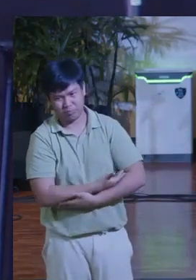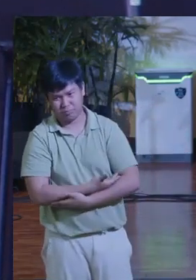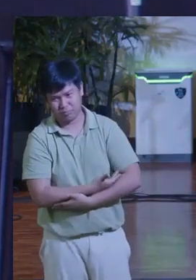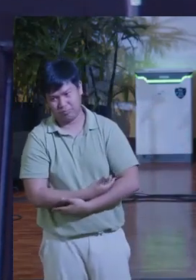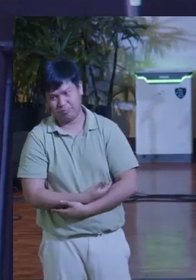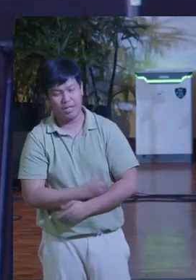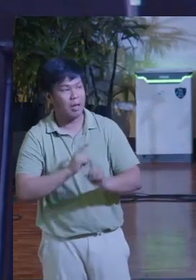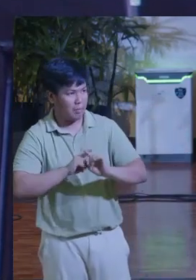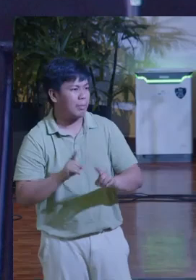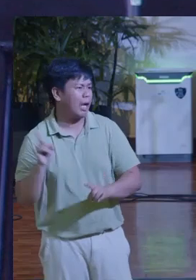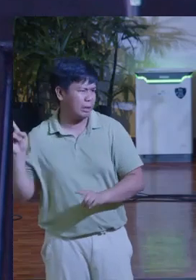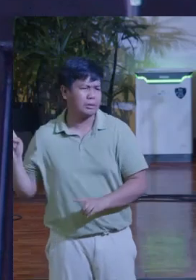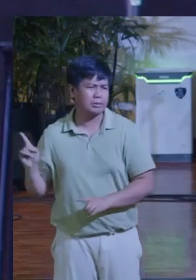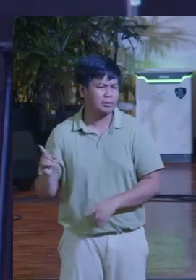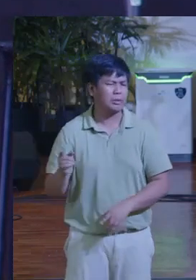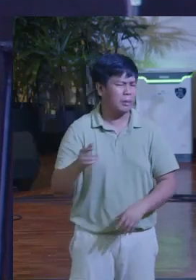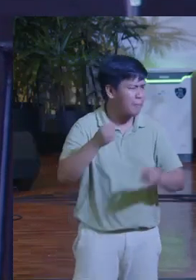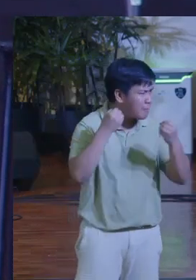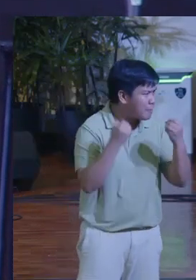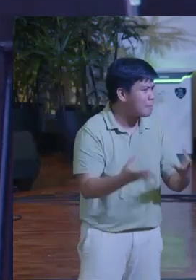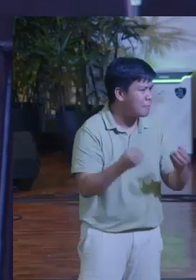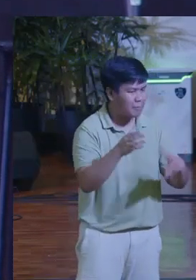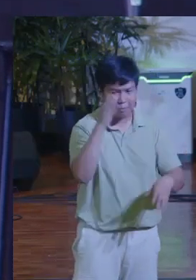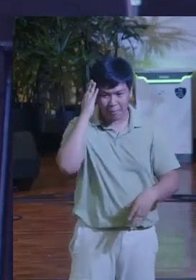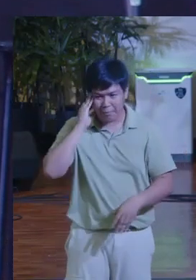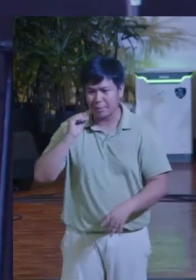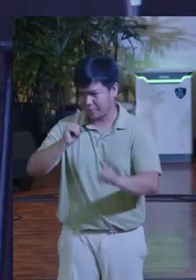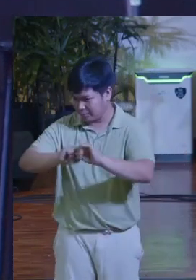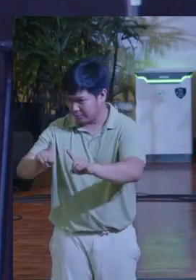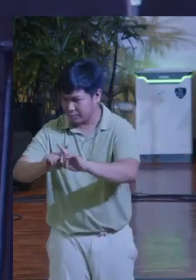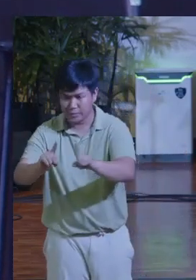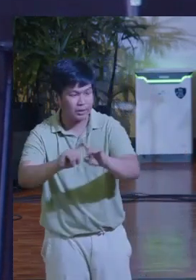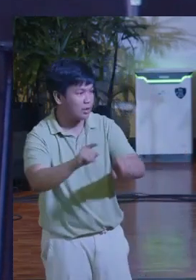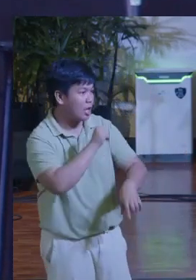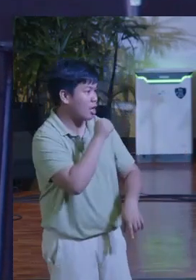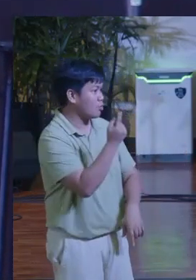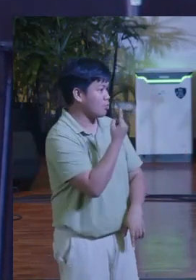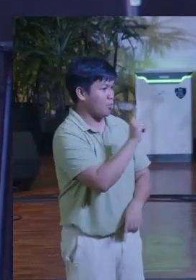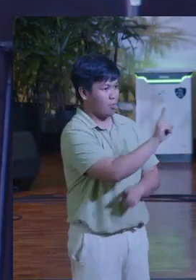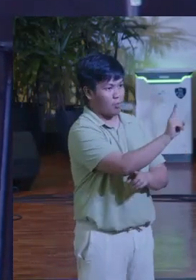ganito. Hindi lang isang klaseng ina,